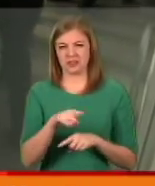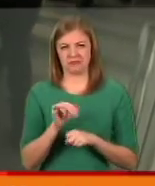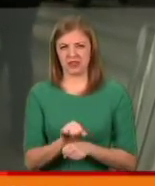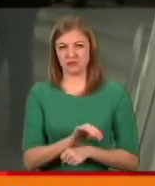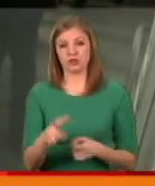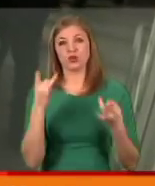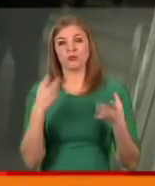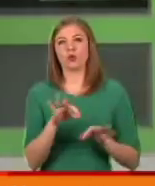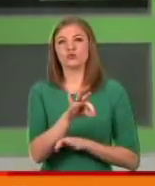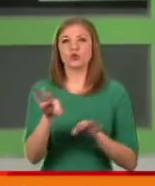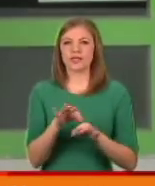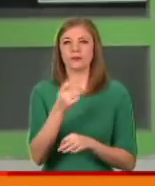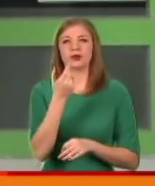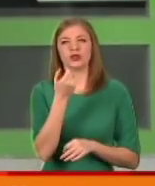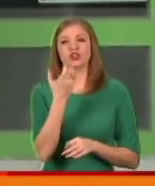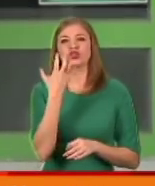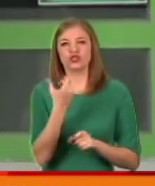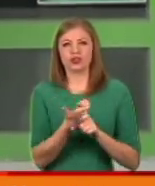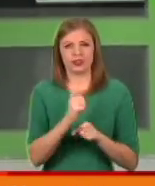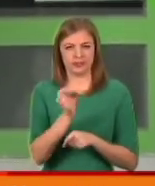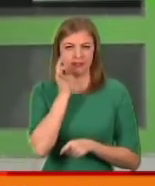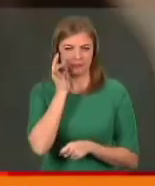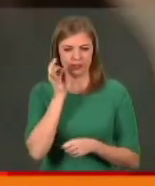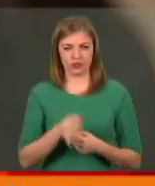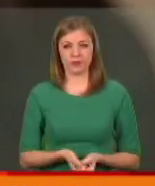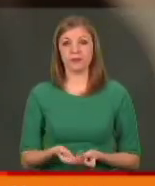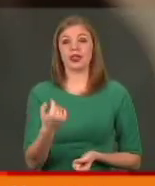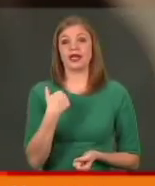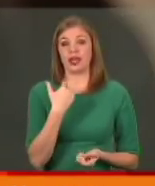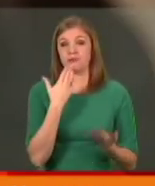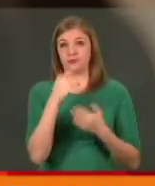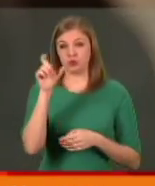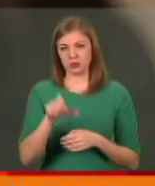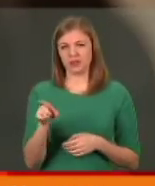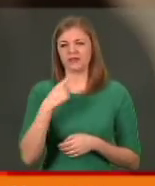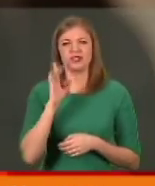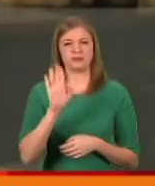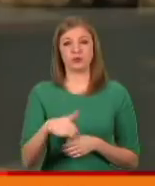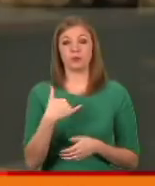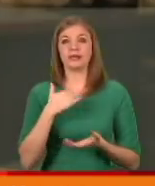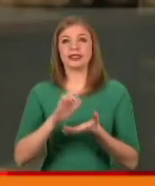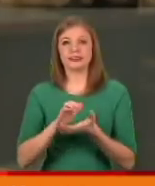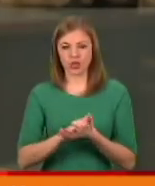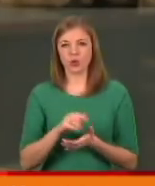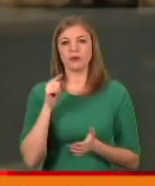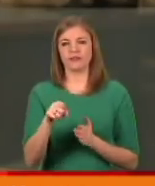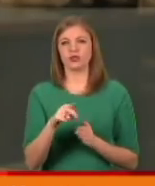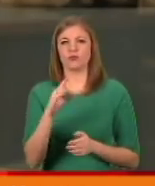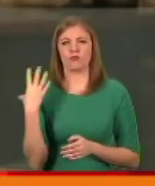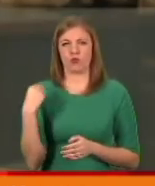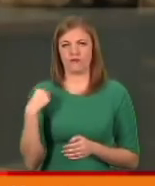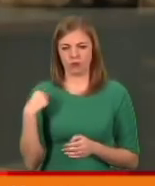спинило. Просто схеми стали ще хитрішими. Я спілкувалася з людиною, він каже, ти знаєш, в мене знайомий. Він їздить по